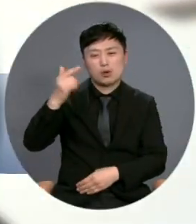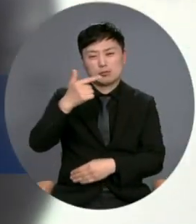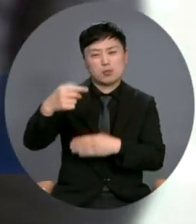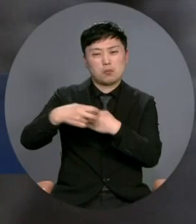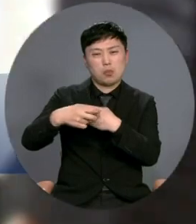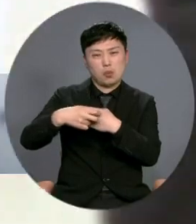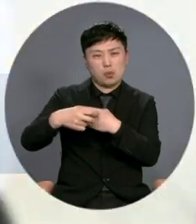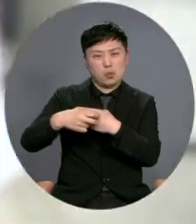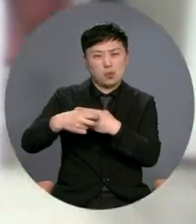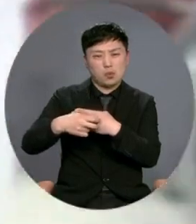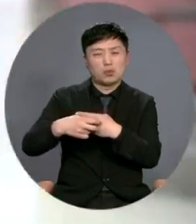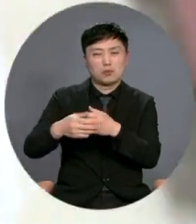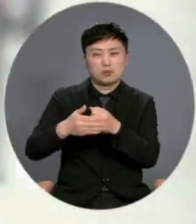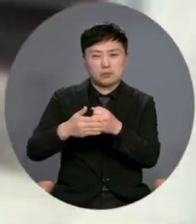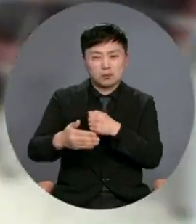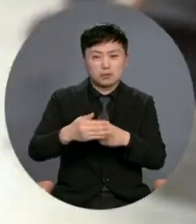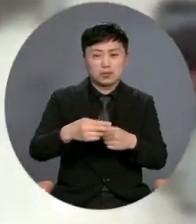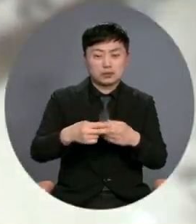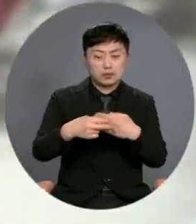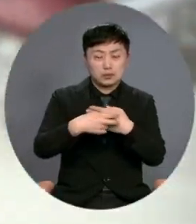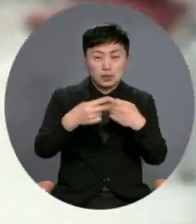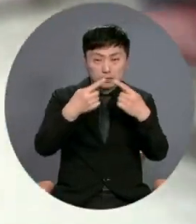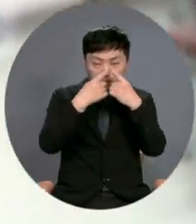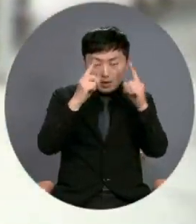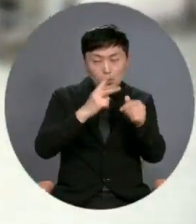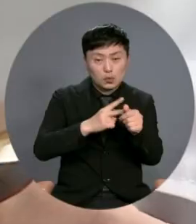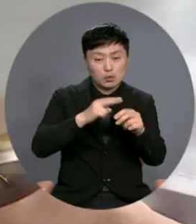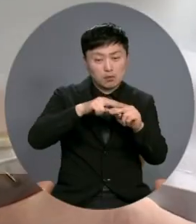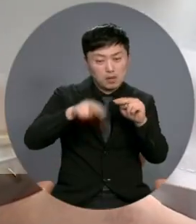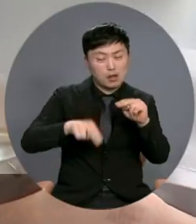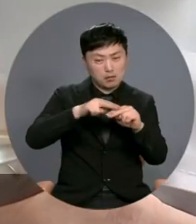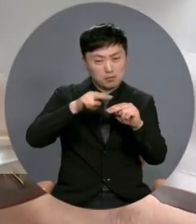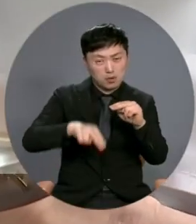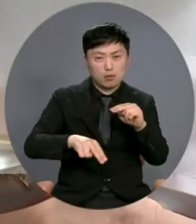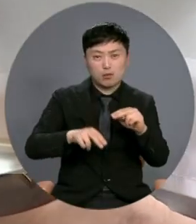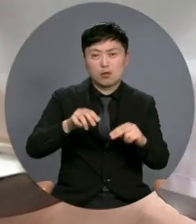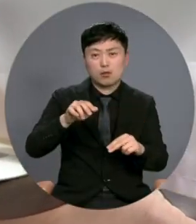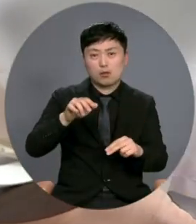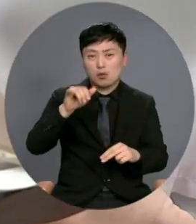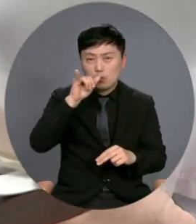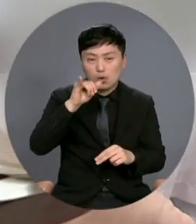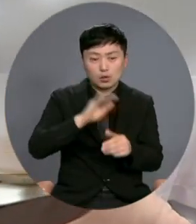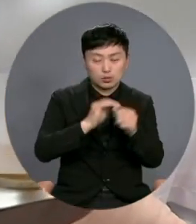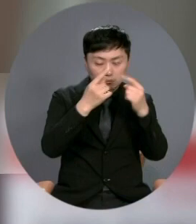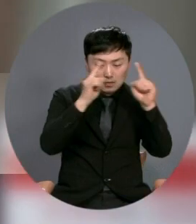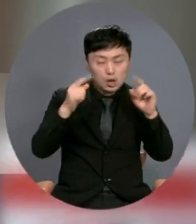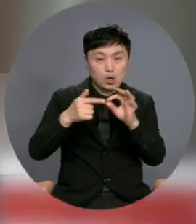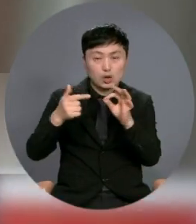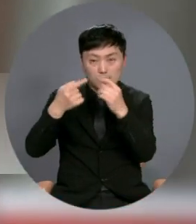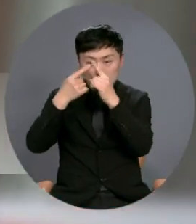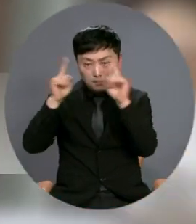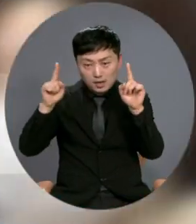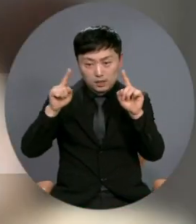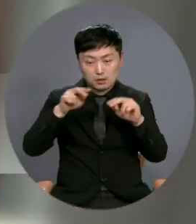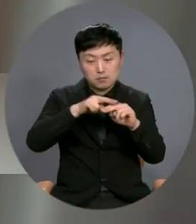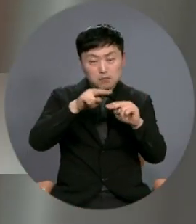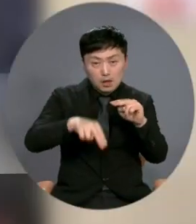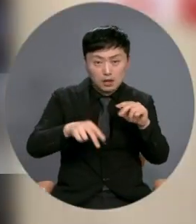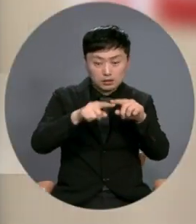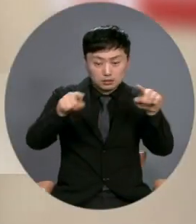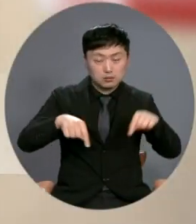이런 상황에서 의대 교수 사직서 제출이 잇따르고 있습니다. 경북대 영남대 병원은 사직서 제출 움직임이 있을